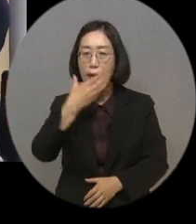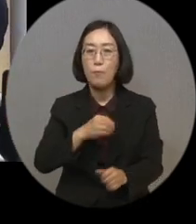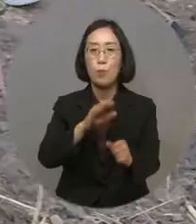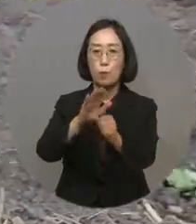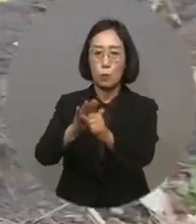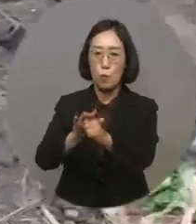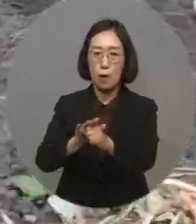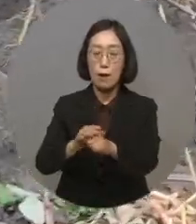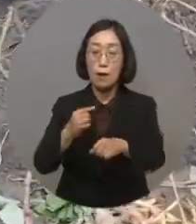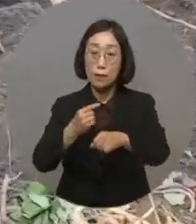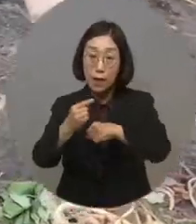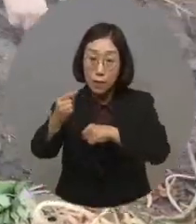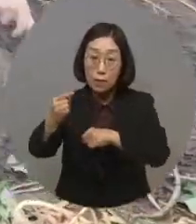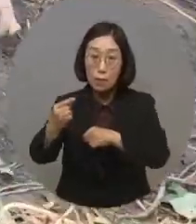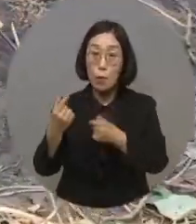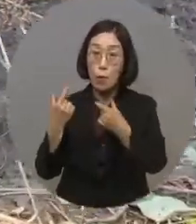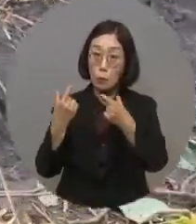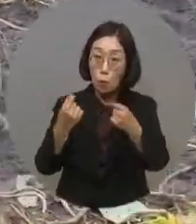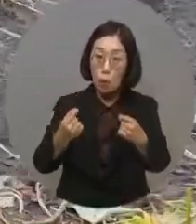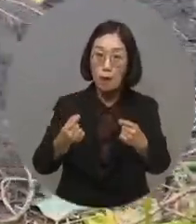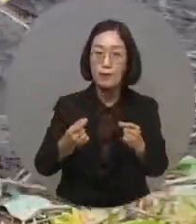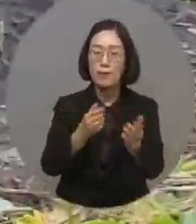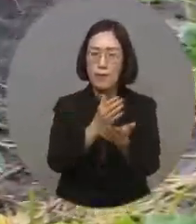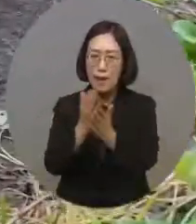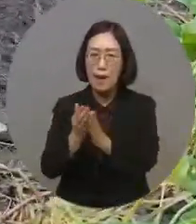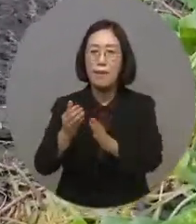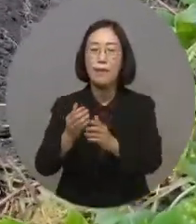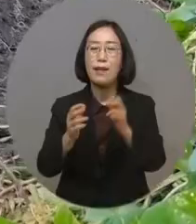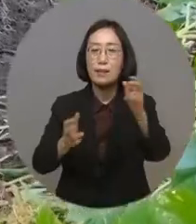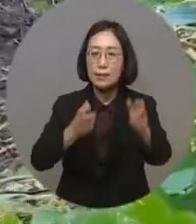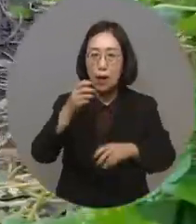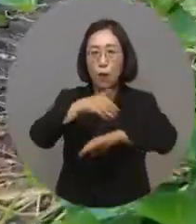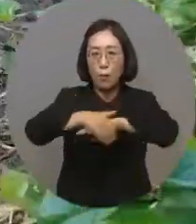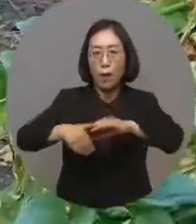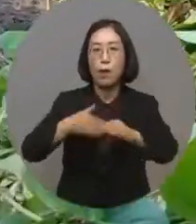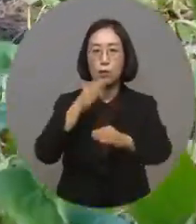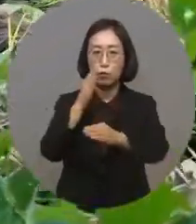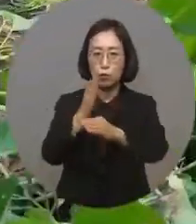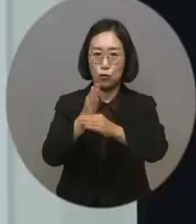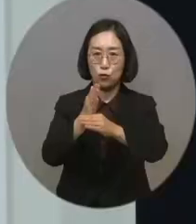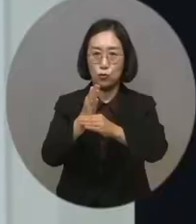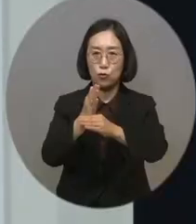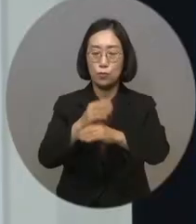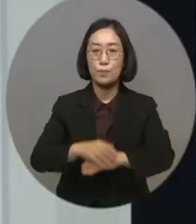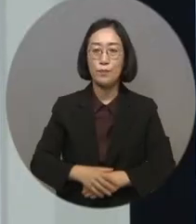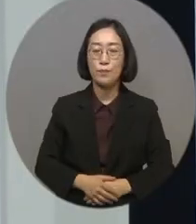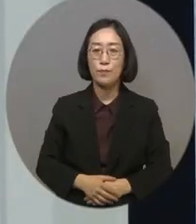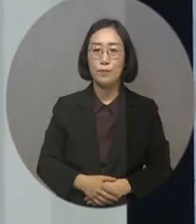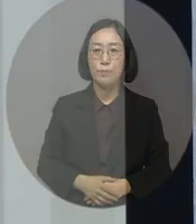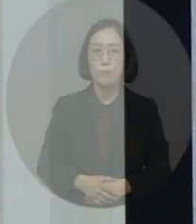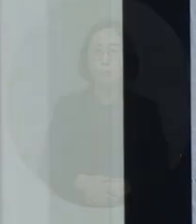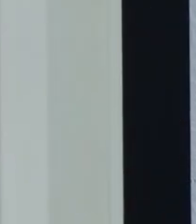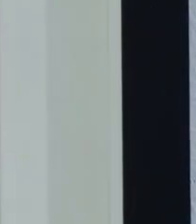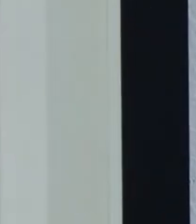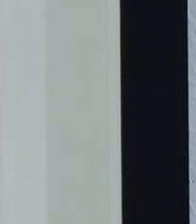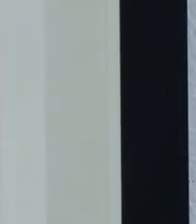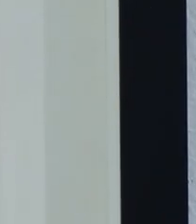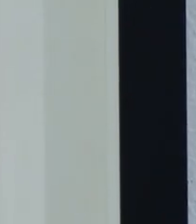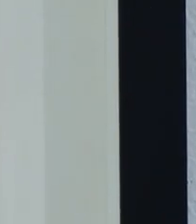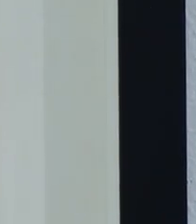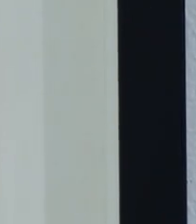있으며 내년에도 다양한 사업을 이어갈 예정이라 눈길을 끌고 있습니다 복 TV 뉴스 황제입니다